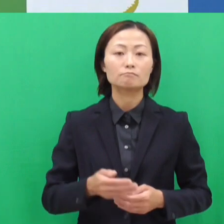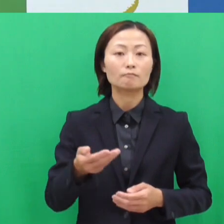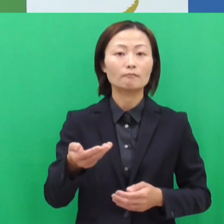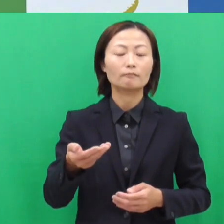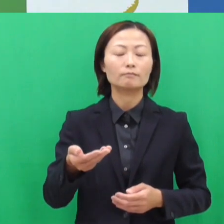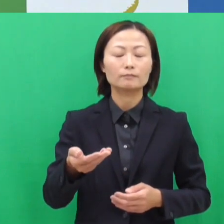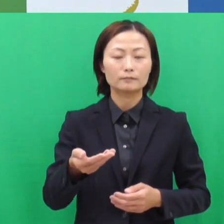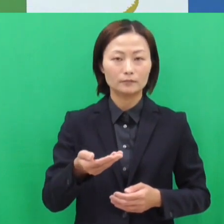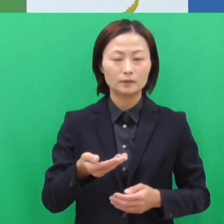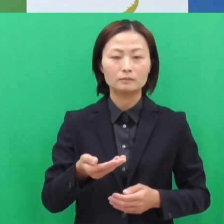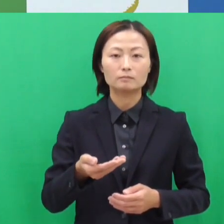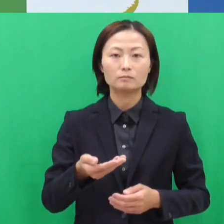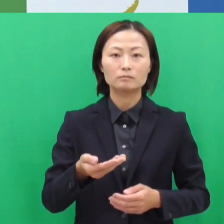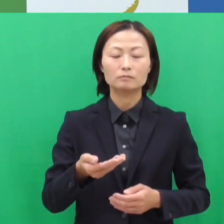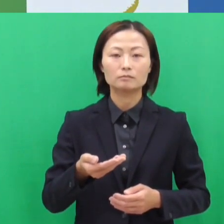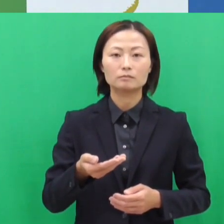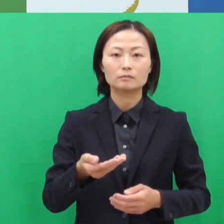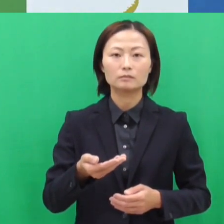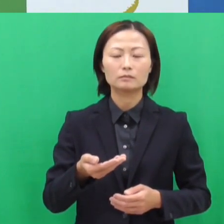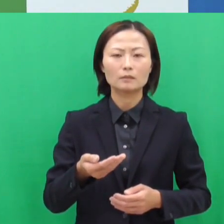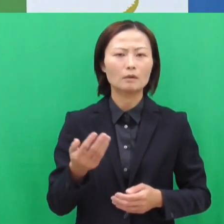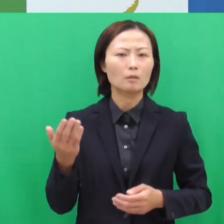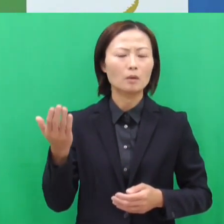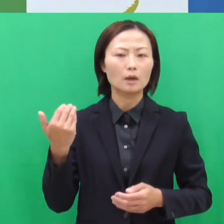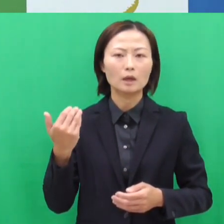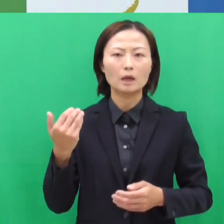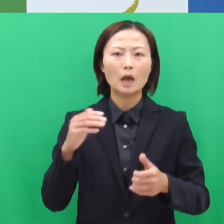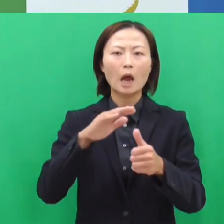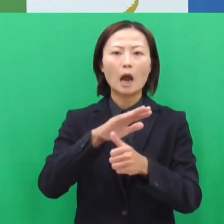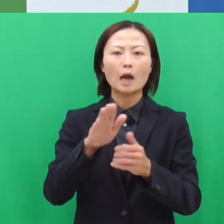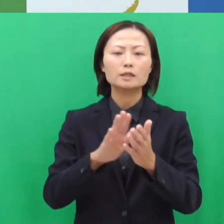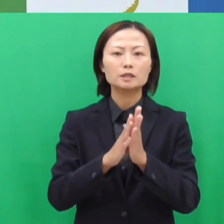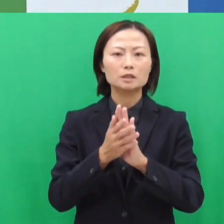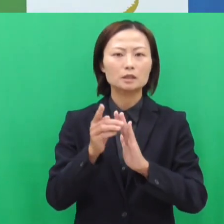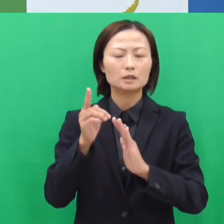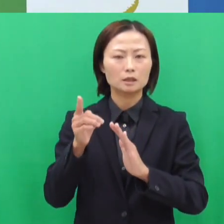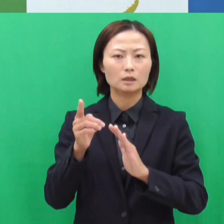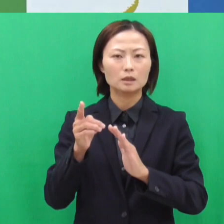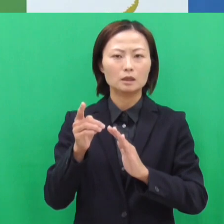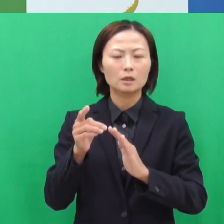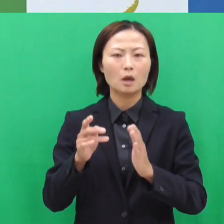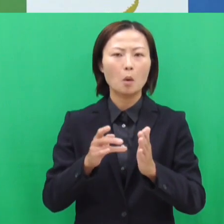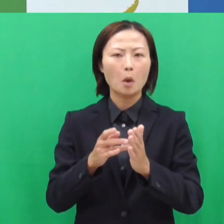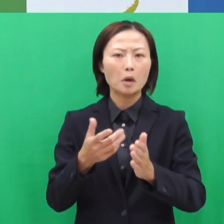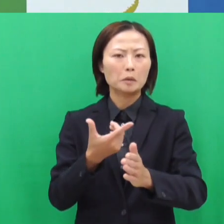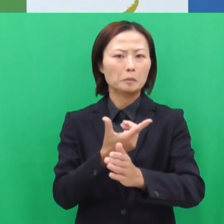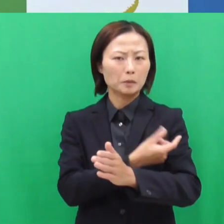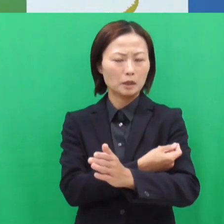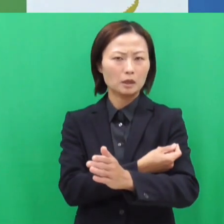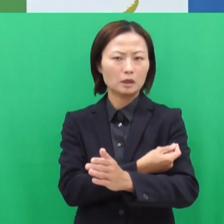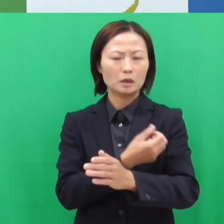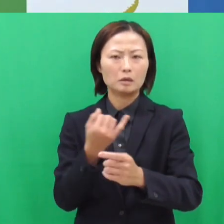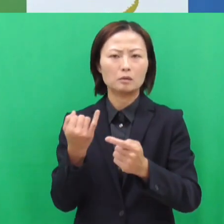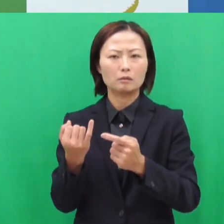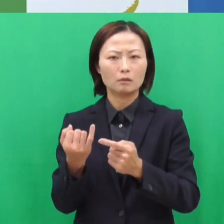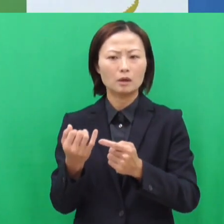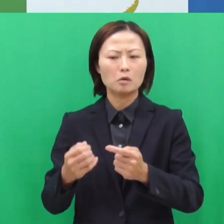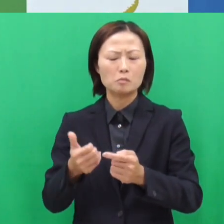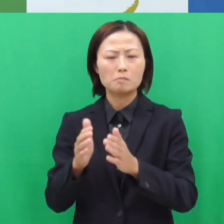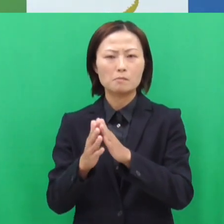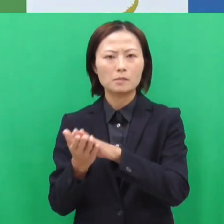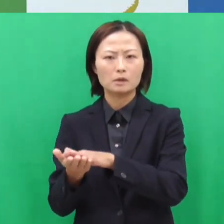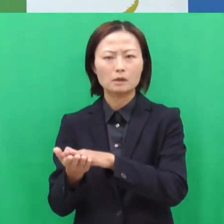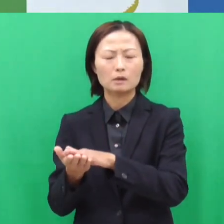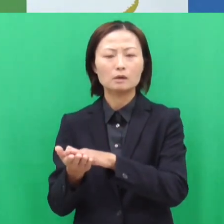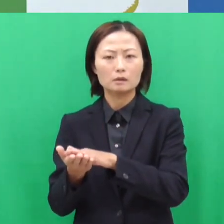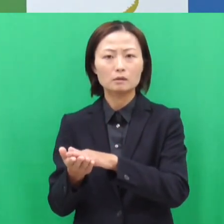毎日新聞の方はと申します先日愛知県で対応しているが正式に行われ